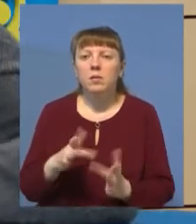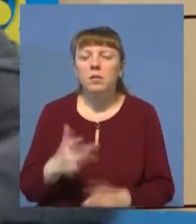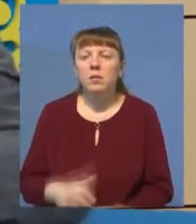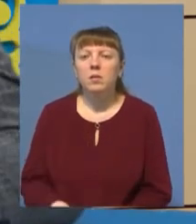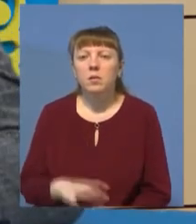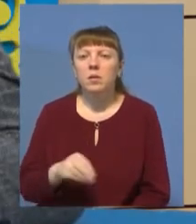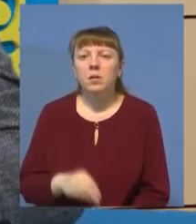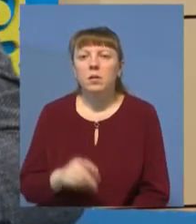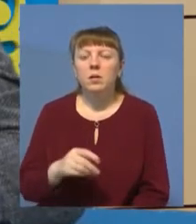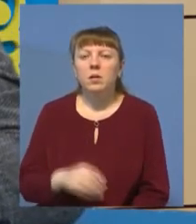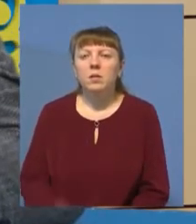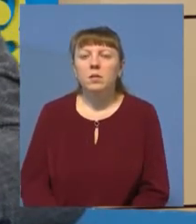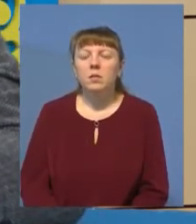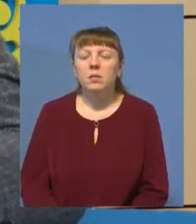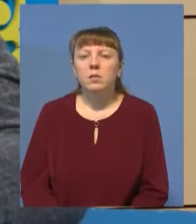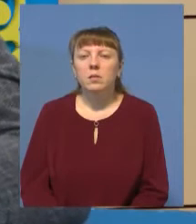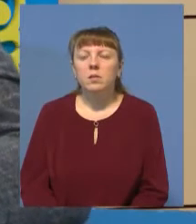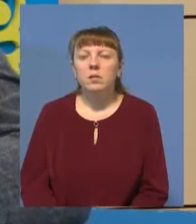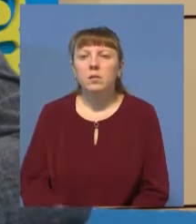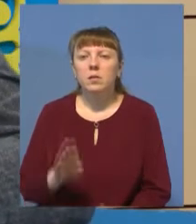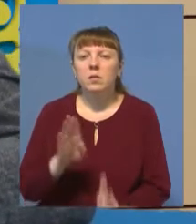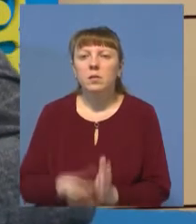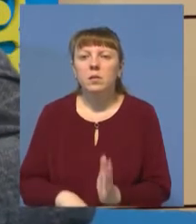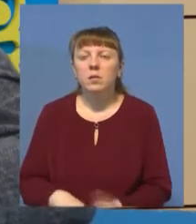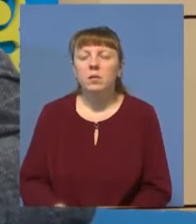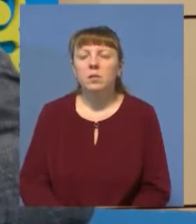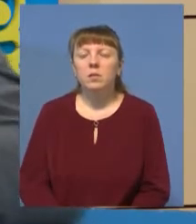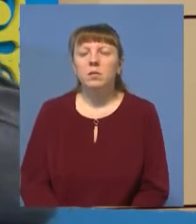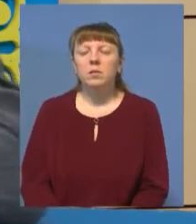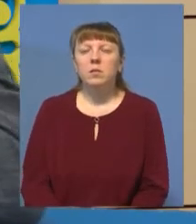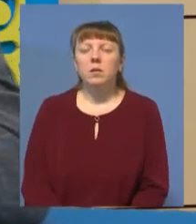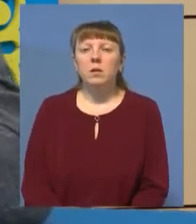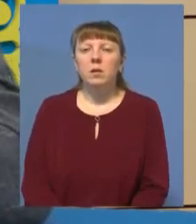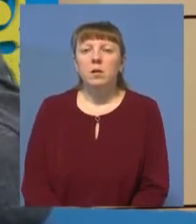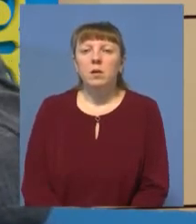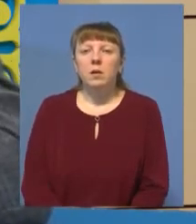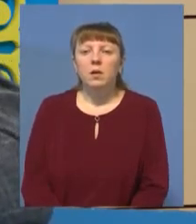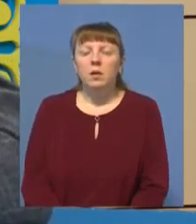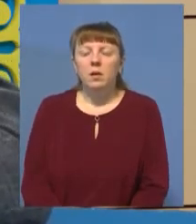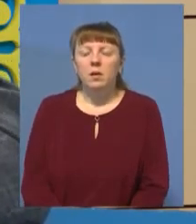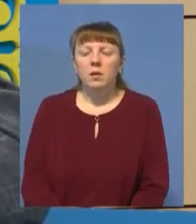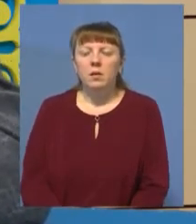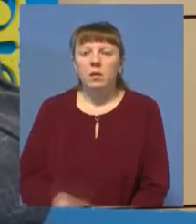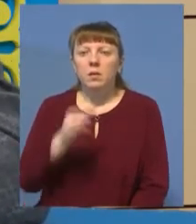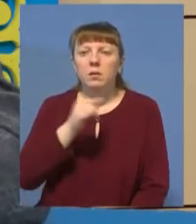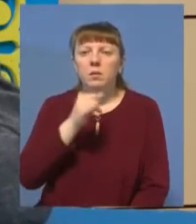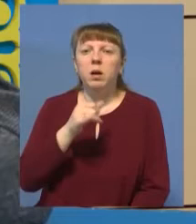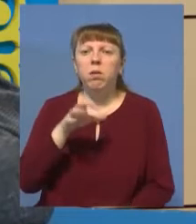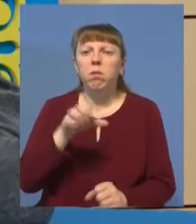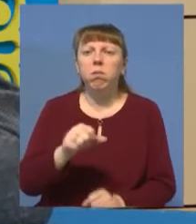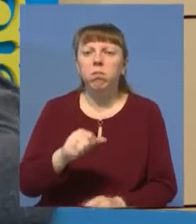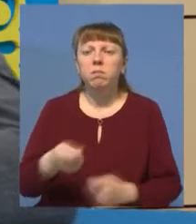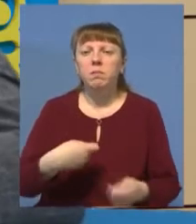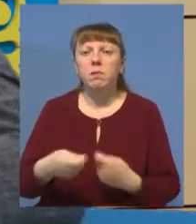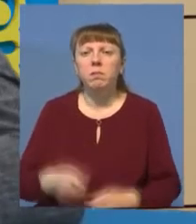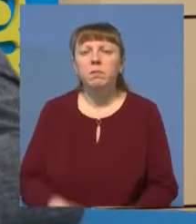И здесь ситуация, как мне кажется, да, намного хуже выглядит, потому что уже сложно проследить нахождение продавца или